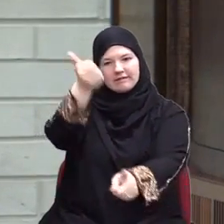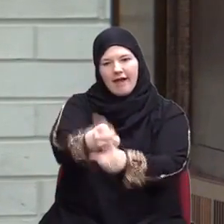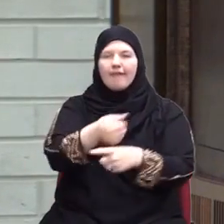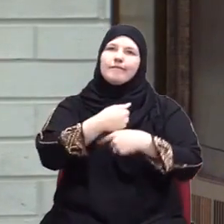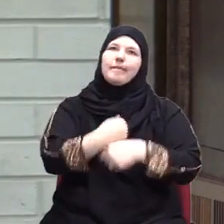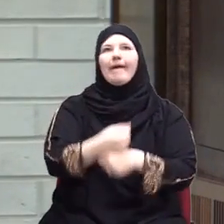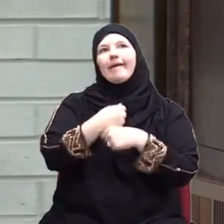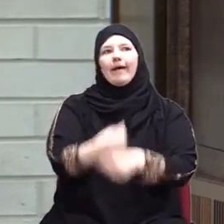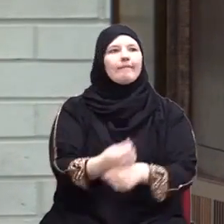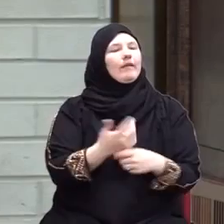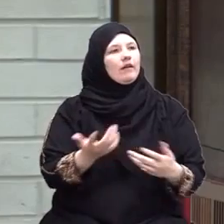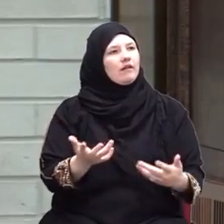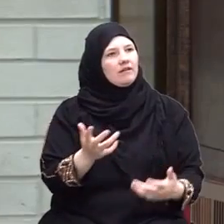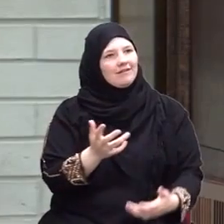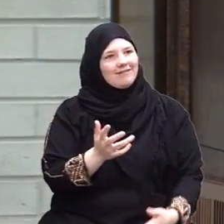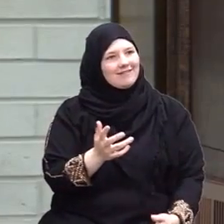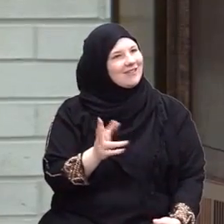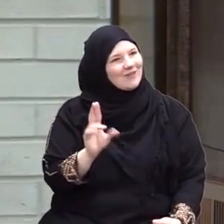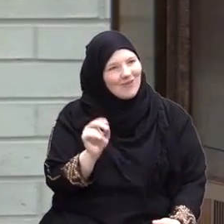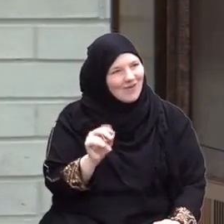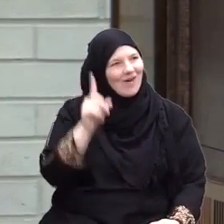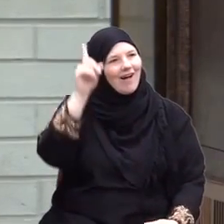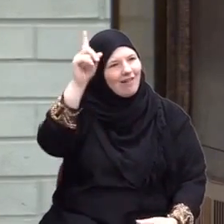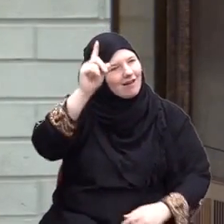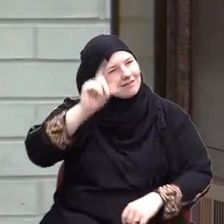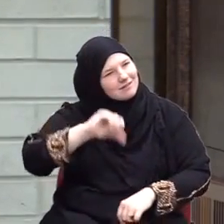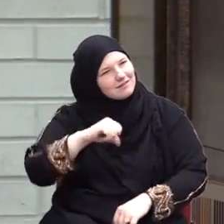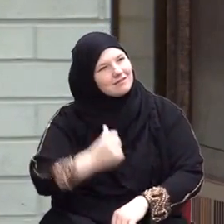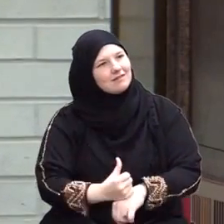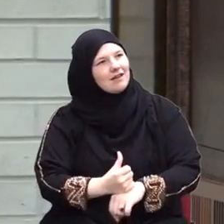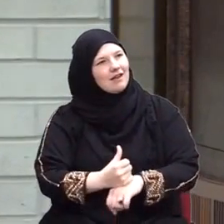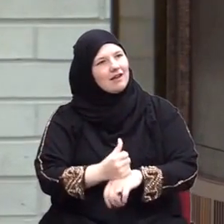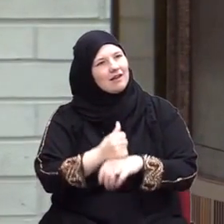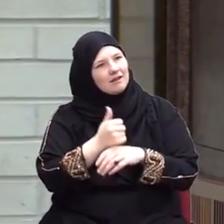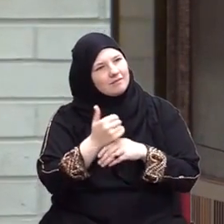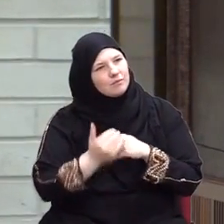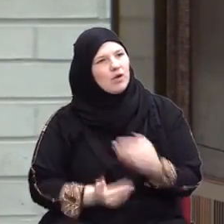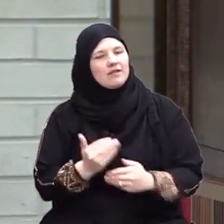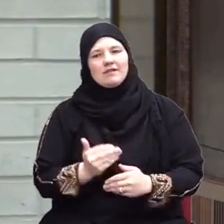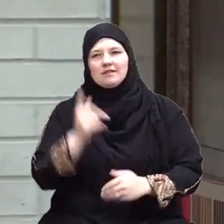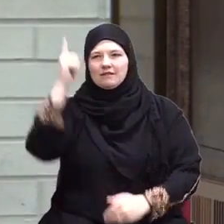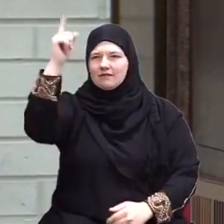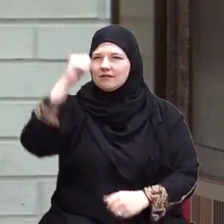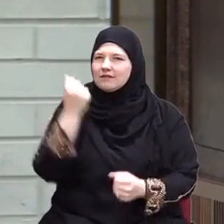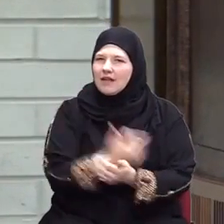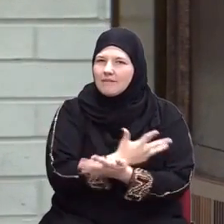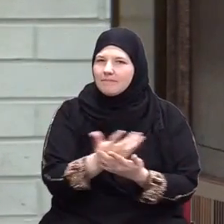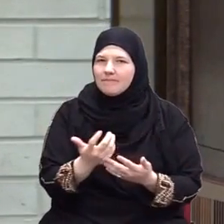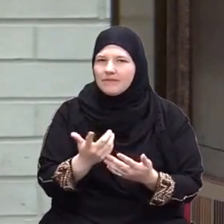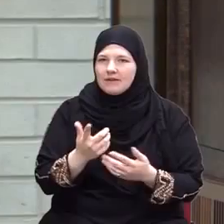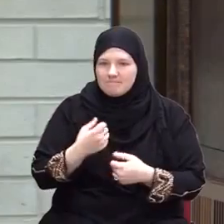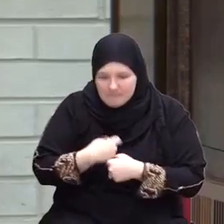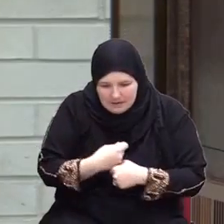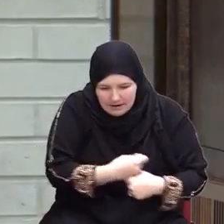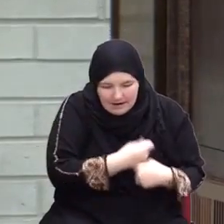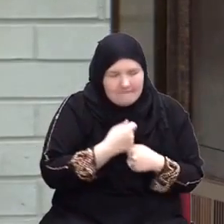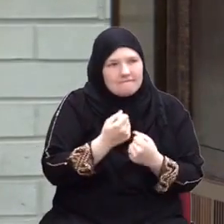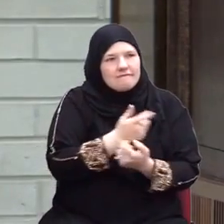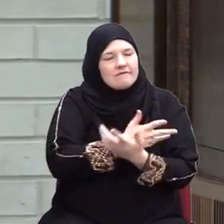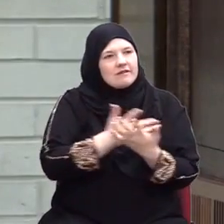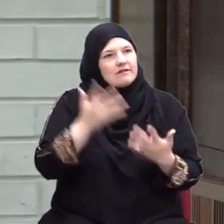own. الَّذِي أَعْطَى كُلَّ شَيْءٍ خَلْقَهُ ثُمَّ